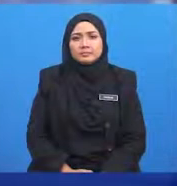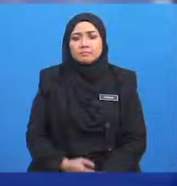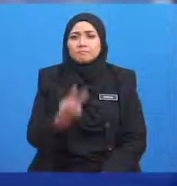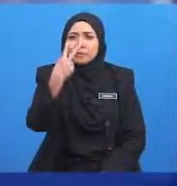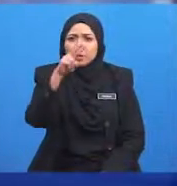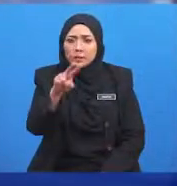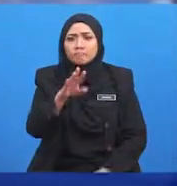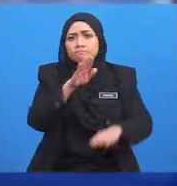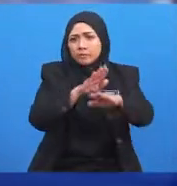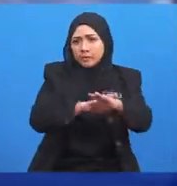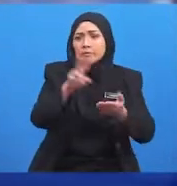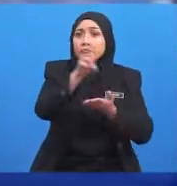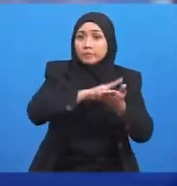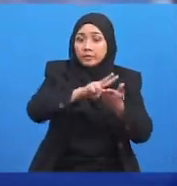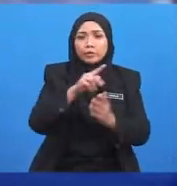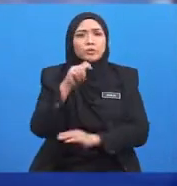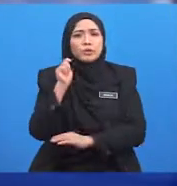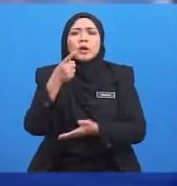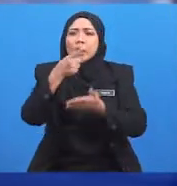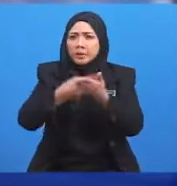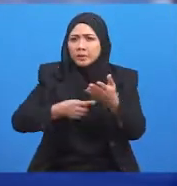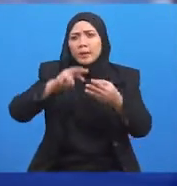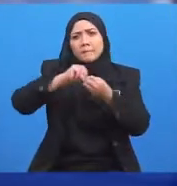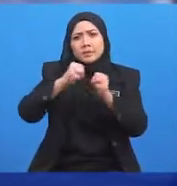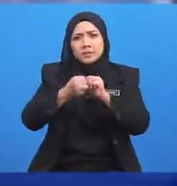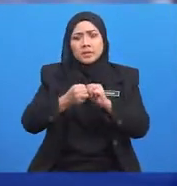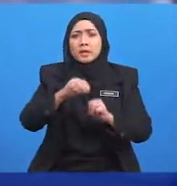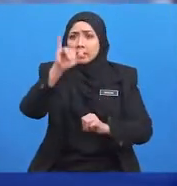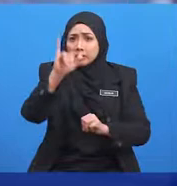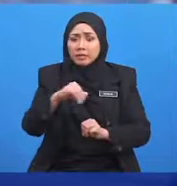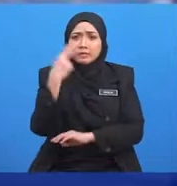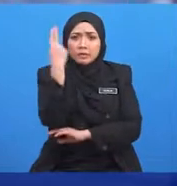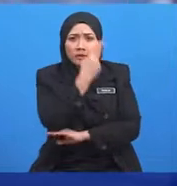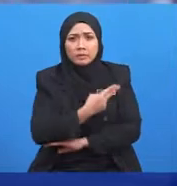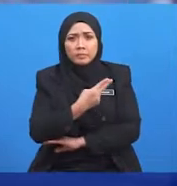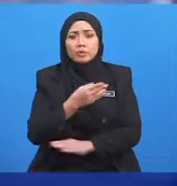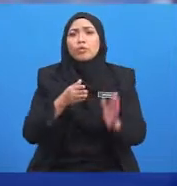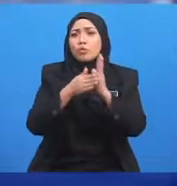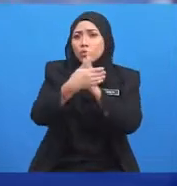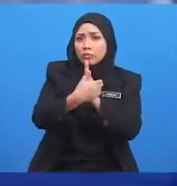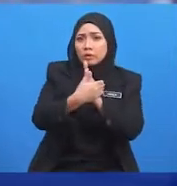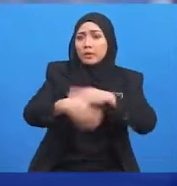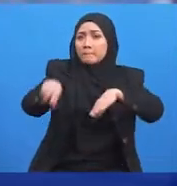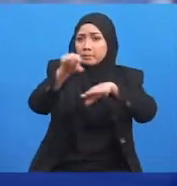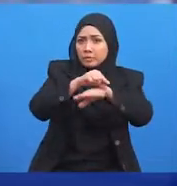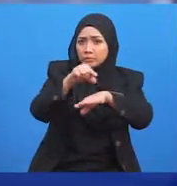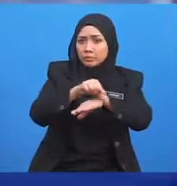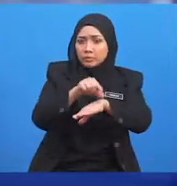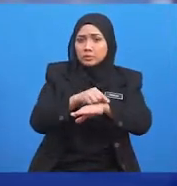Berdasarkan video tadi, apakah masalah yang dihadapi oleh pengguna